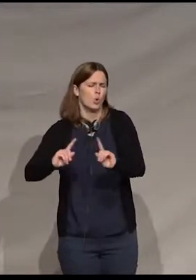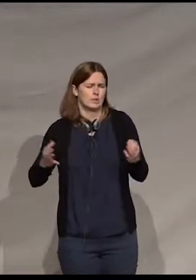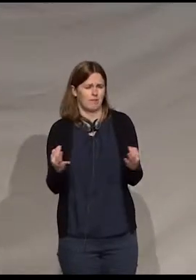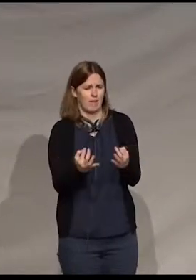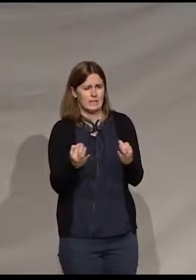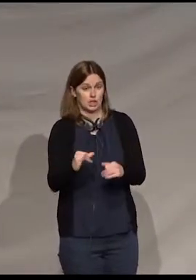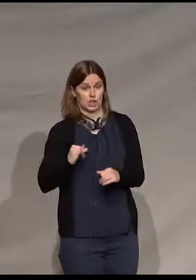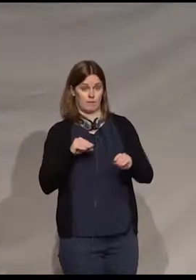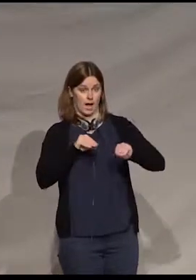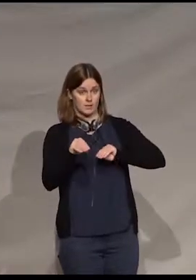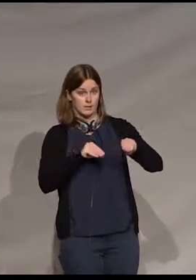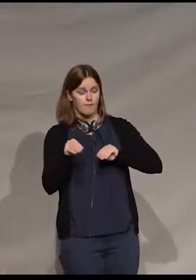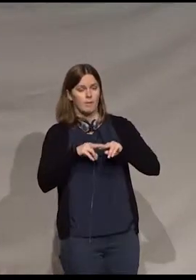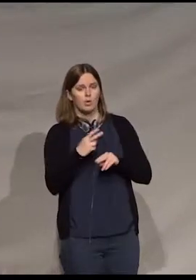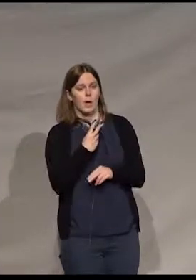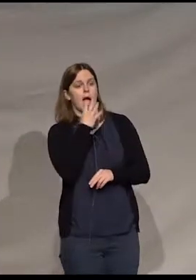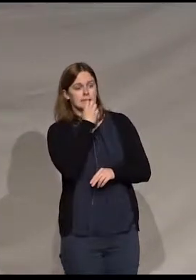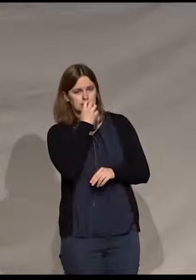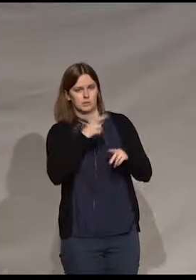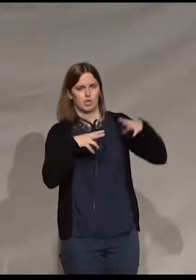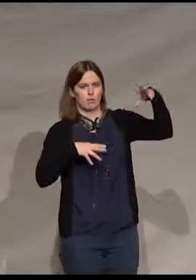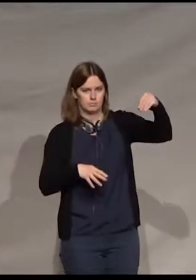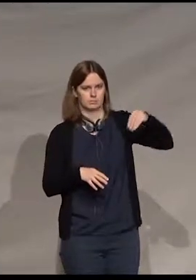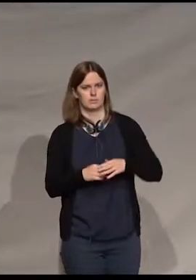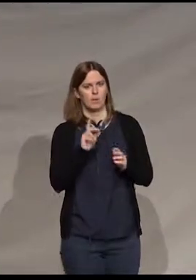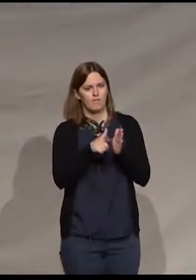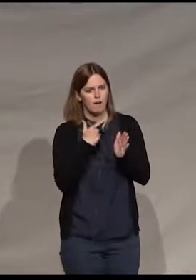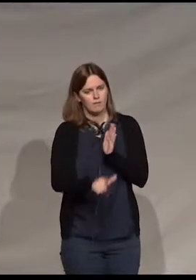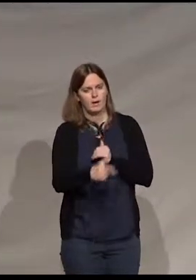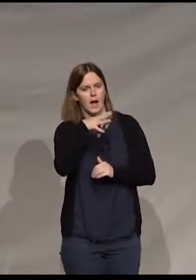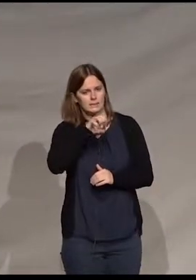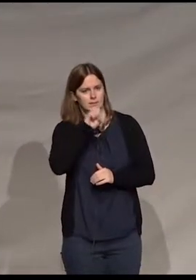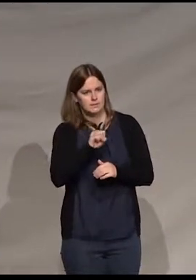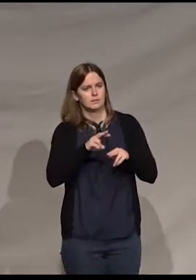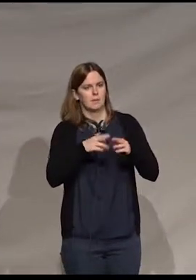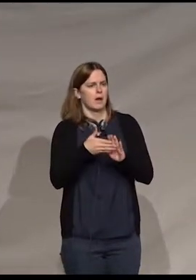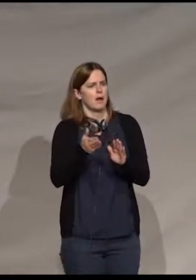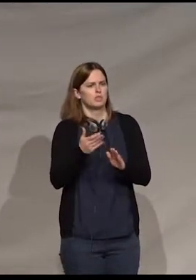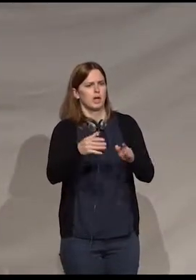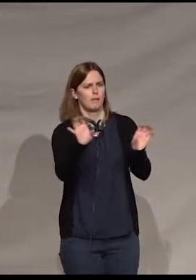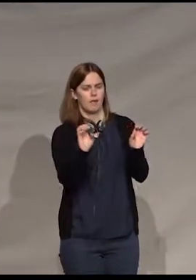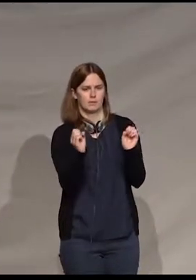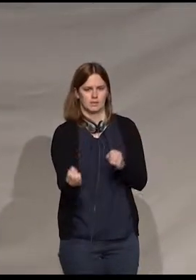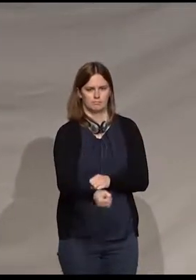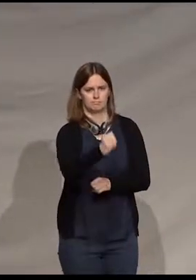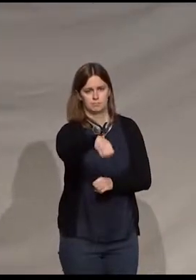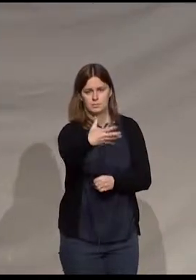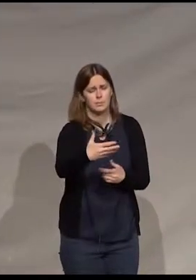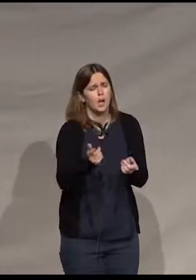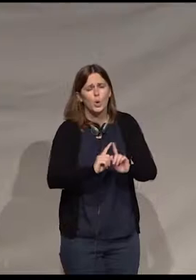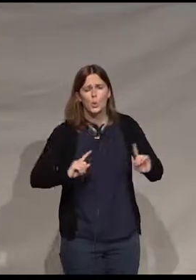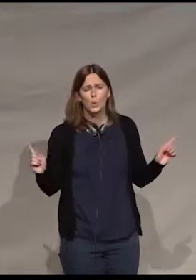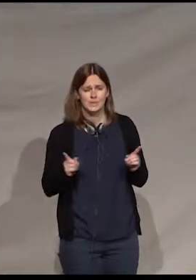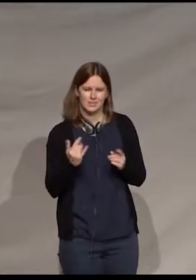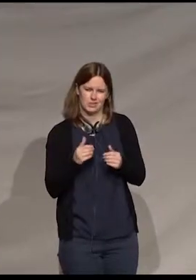domácí potřeby. Dnes samozřejmě máme například diktovačku, přepis slova do počítače, ale